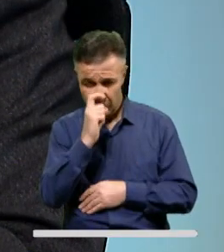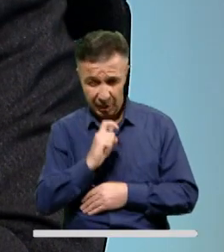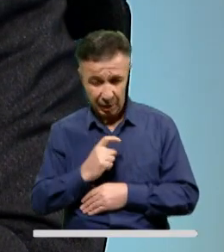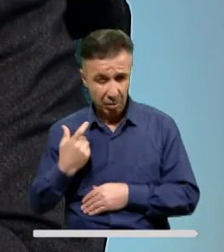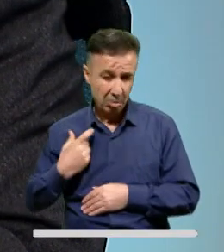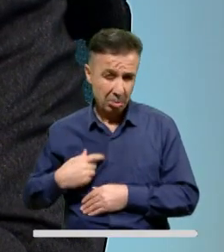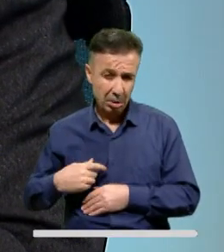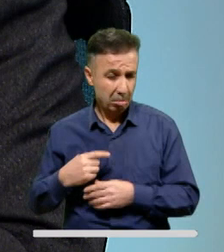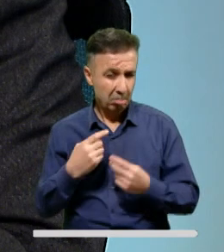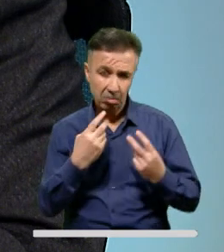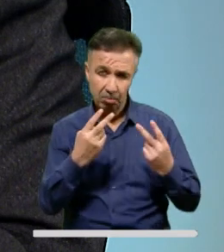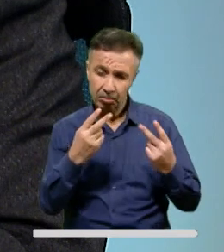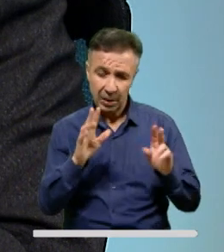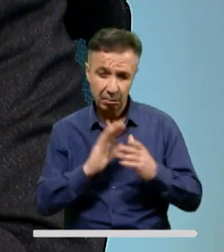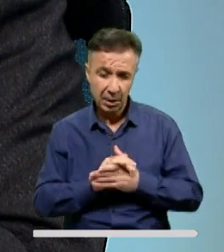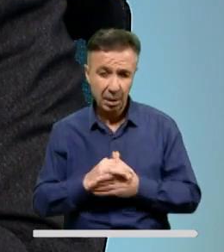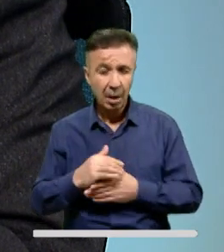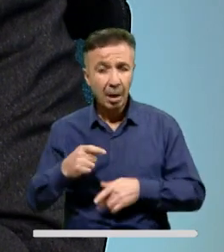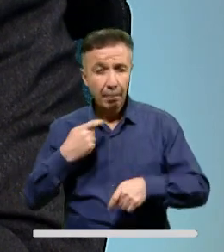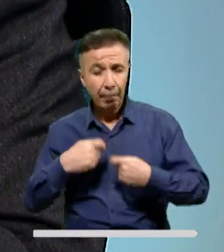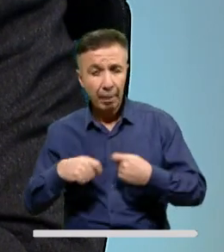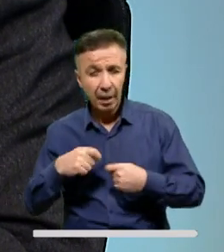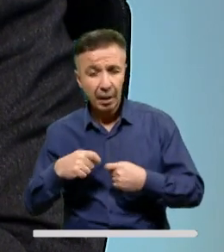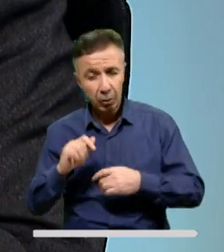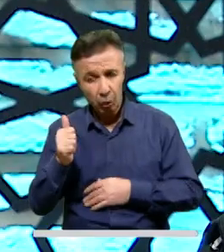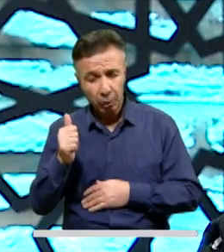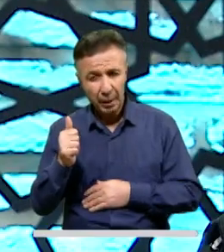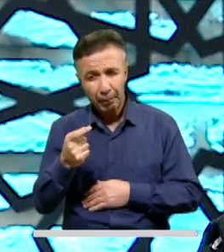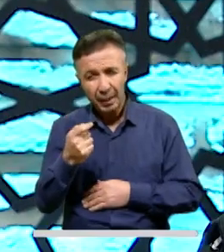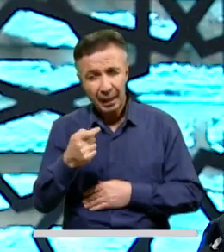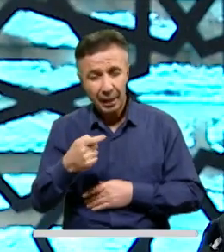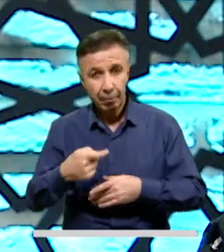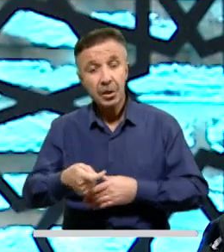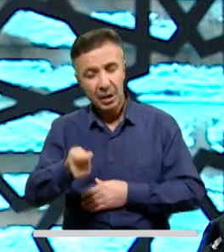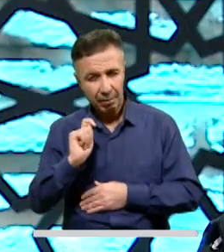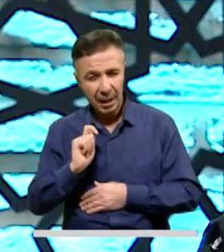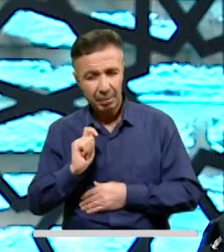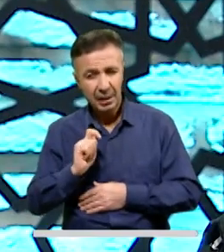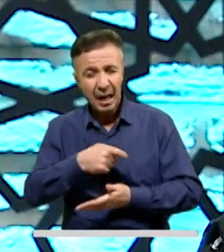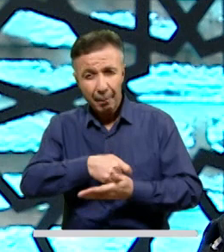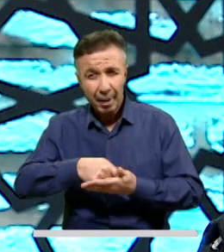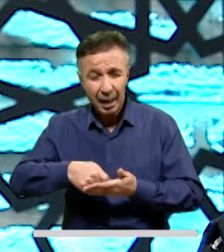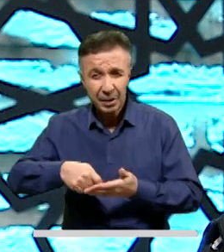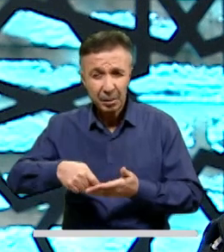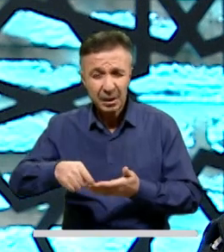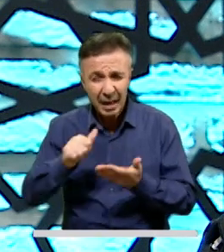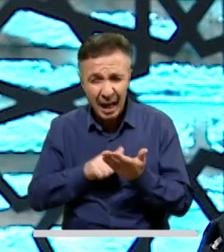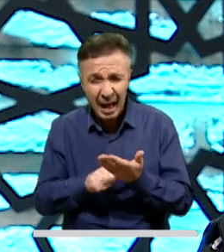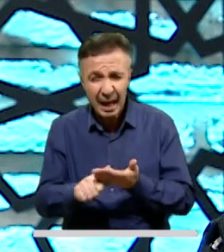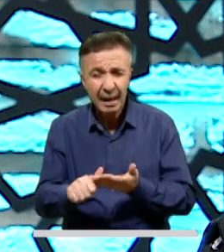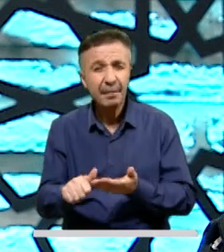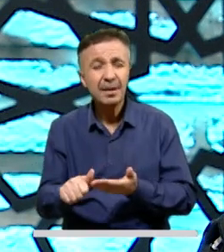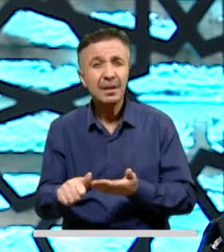sektör. Banka bize günlük bir para çekme limiti koyuyor. Haliyle biz maaşımızın tamamını istesek de o anda